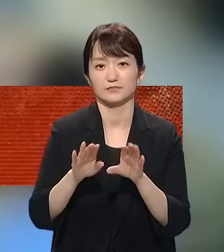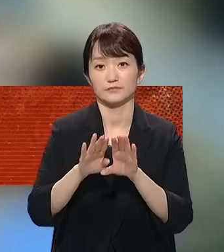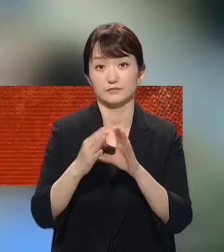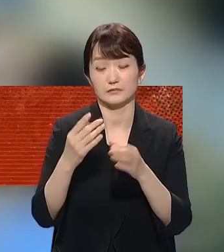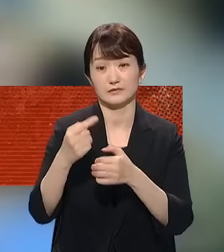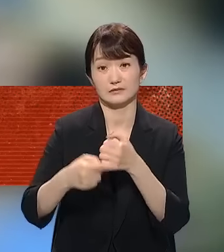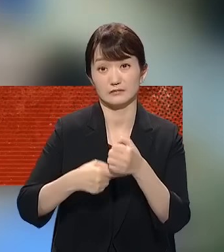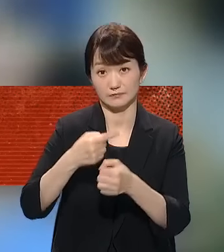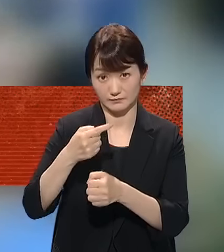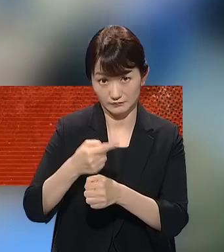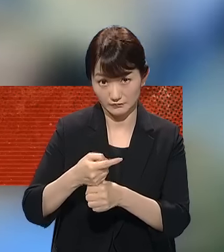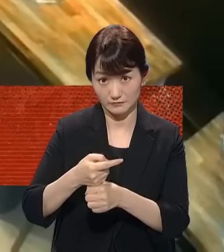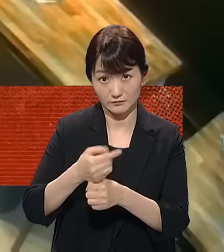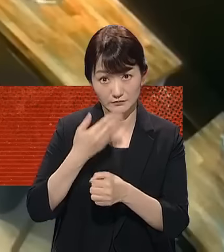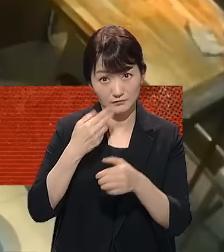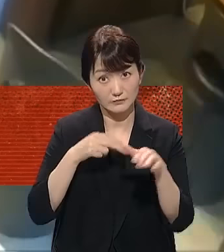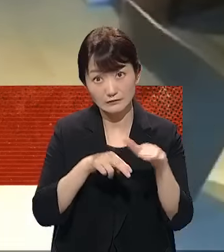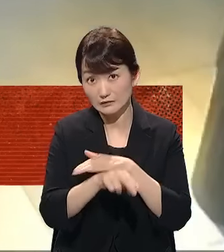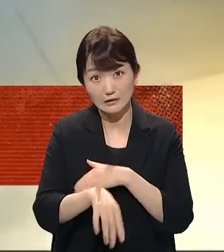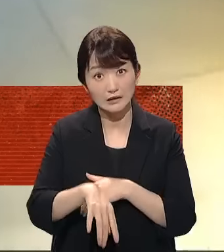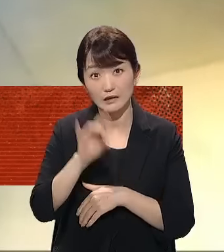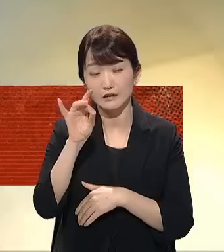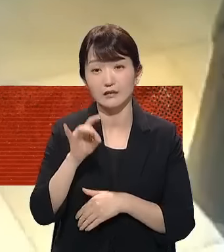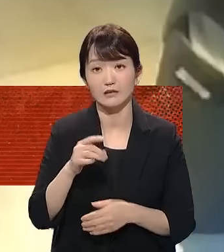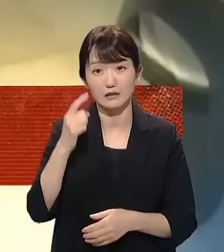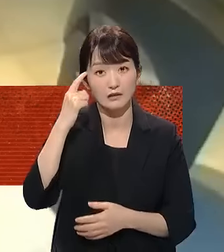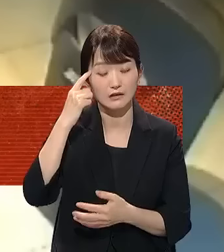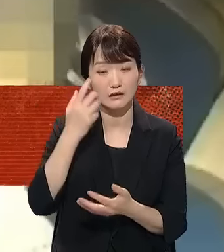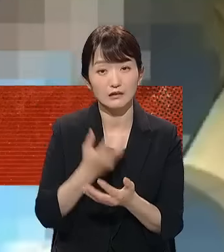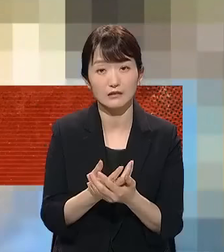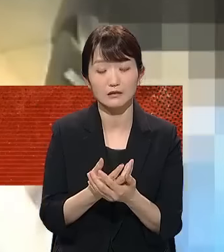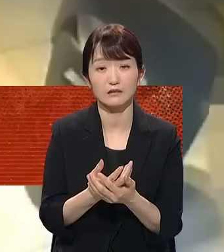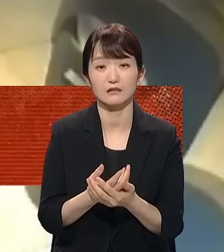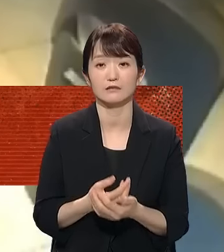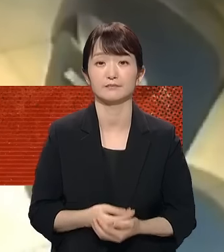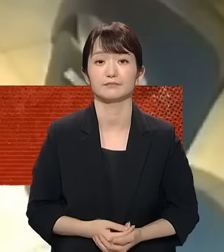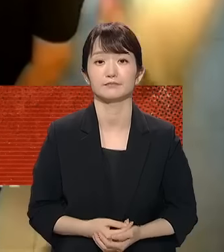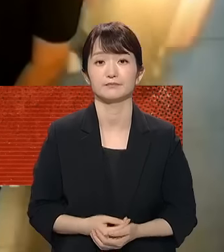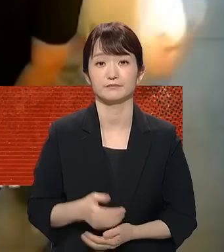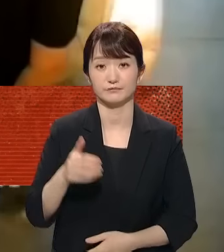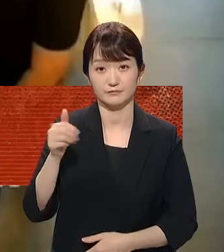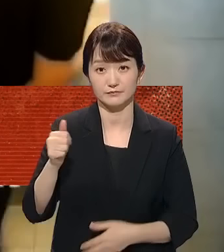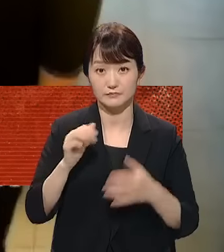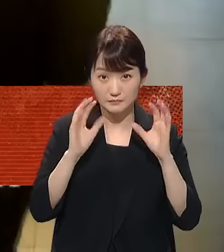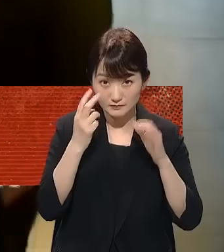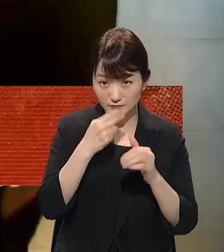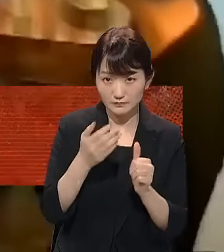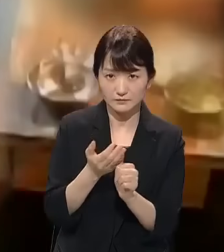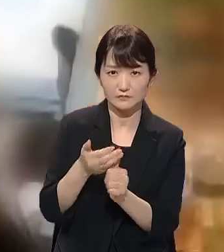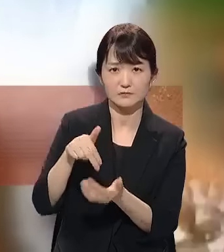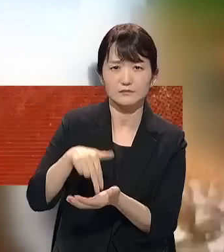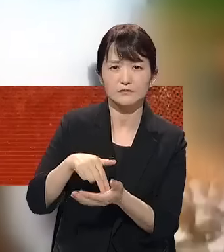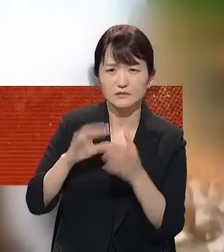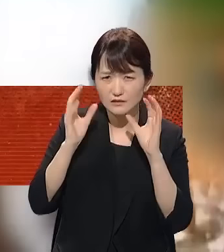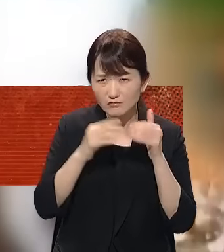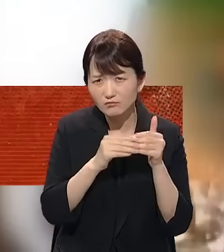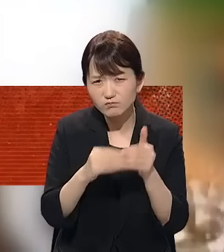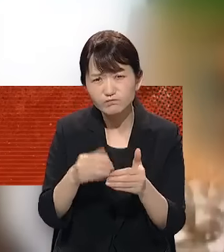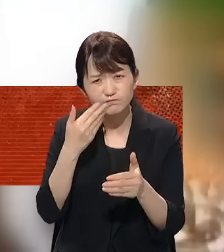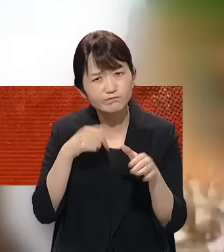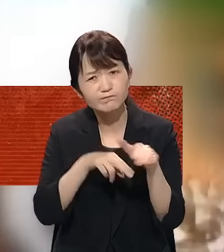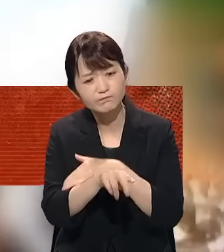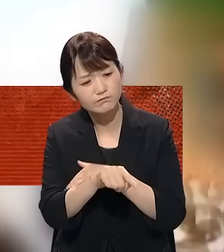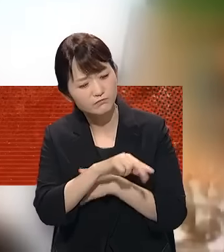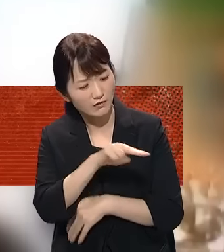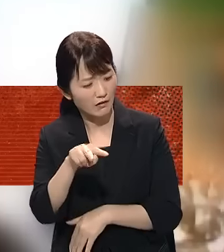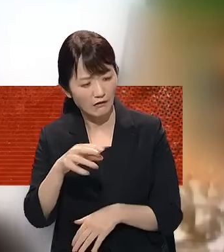오픈한지 1년이 됐는데 먹튀를 당한 건 처음이라서 더 충격이 컸다고 합니다 사장도 아이들을 키우는 입장에서 애들을 데리고 와서 먹튀를